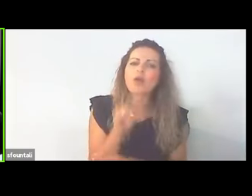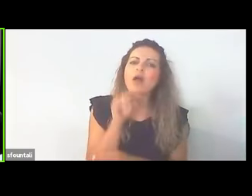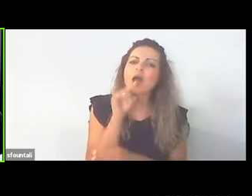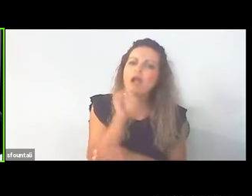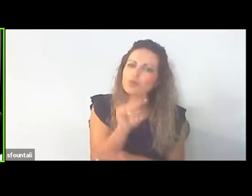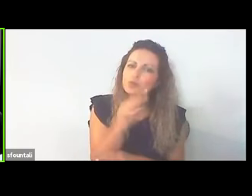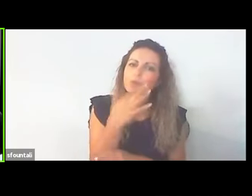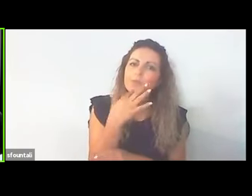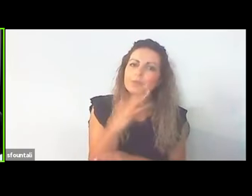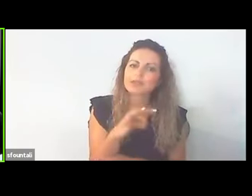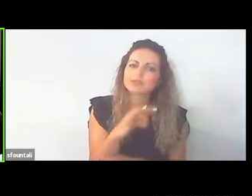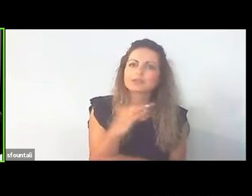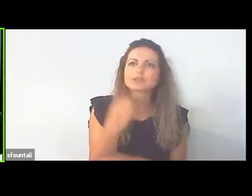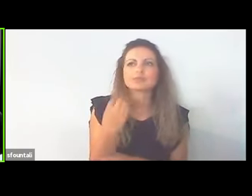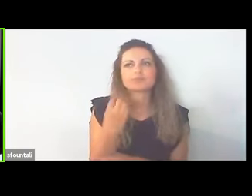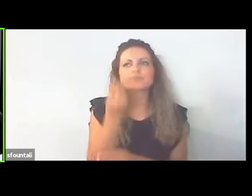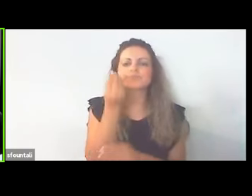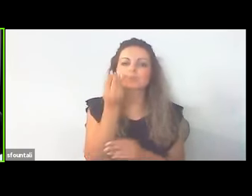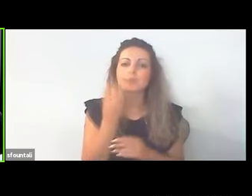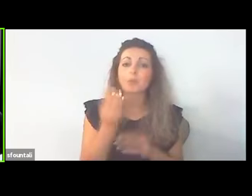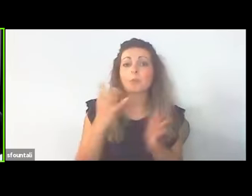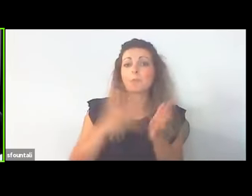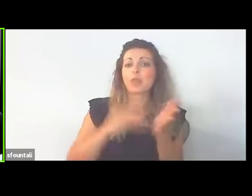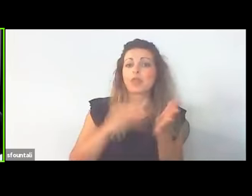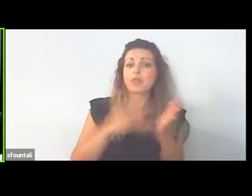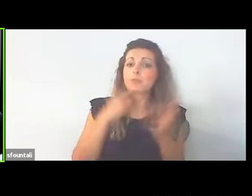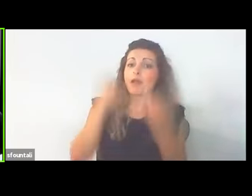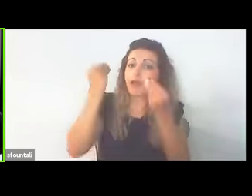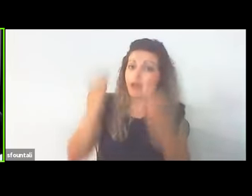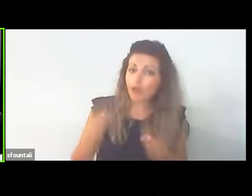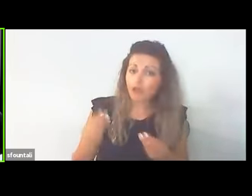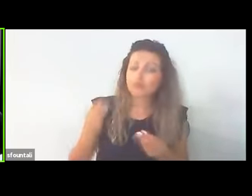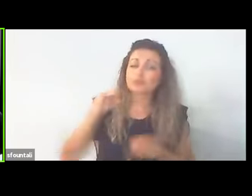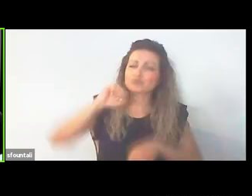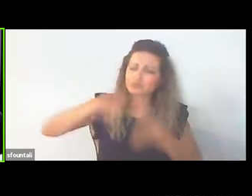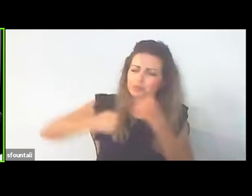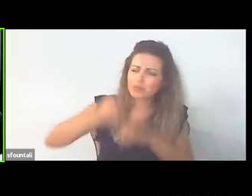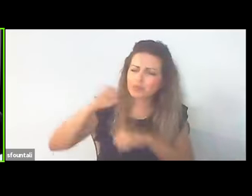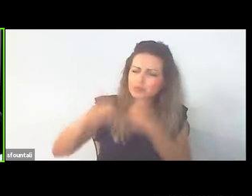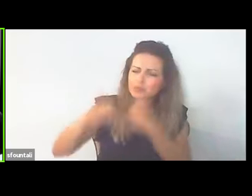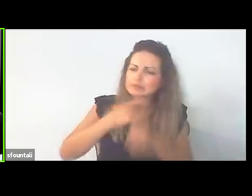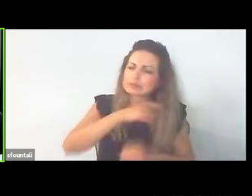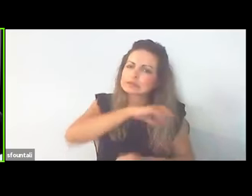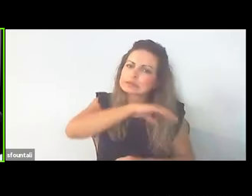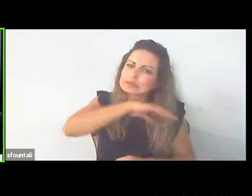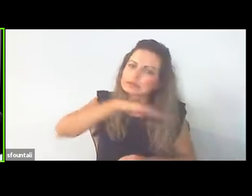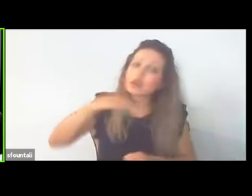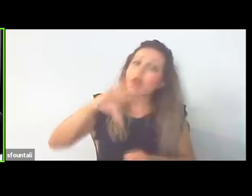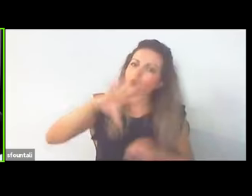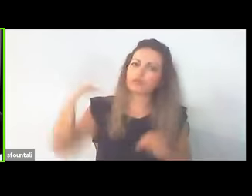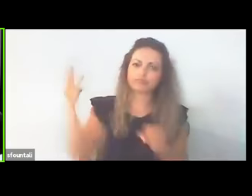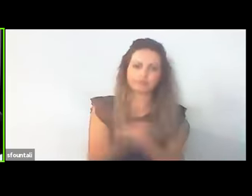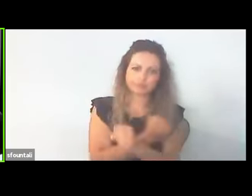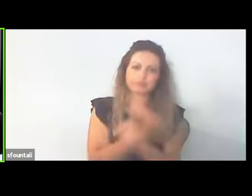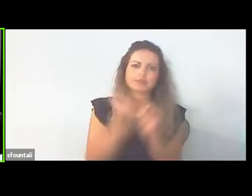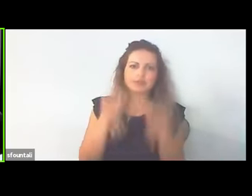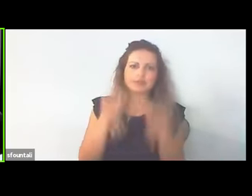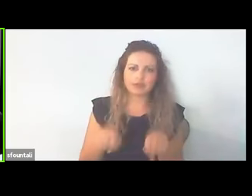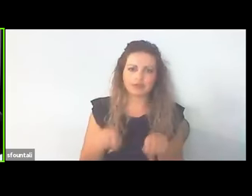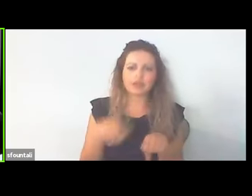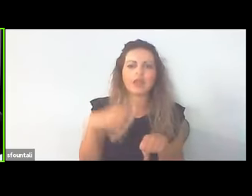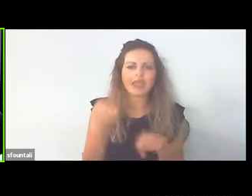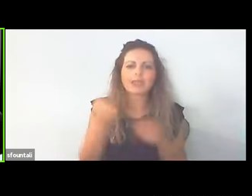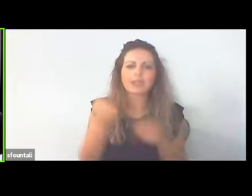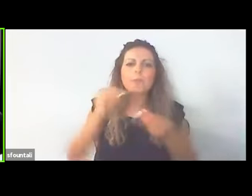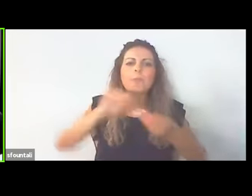παράδειγμα νικηφόρας εκστρατείας που μπόρεσε να αξιοποιήσει πολύ διαφορετικές μεθοδολογίες αλλά και